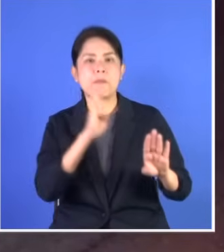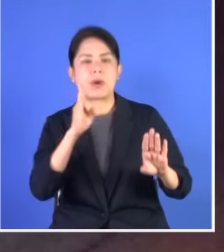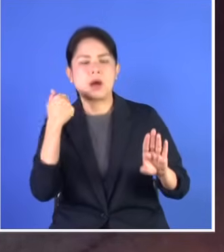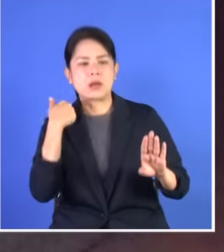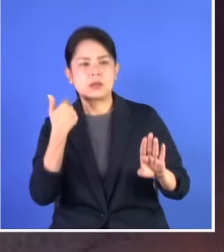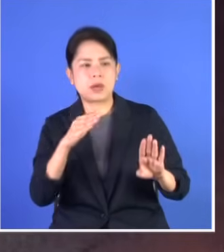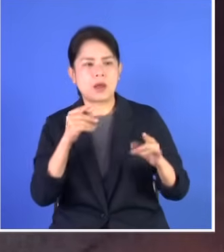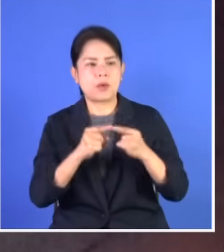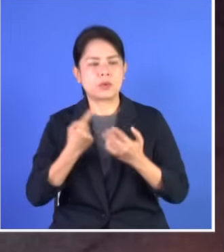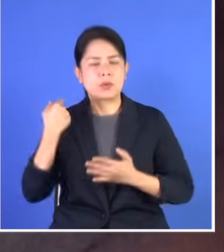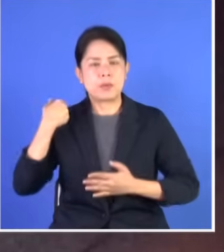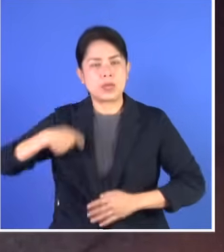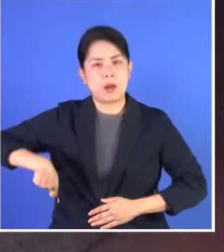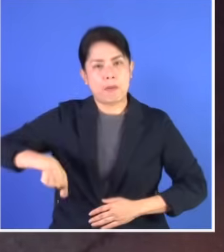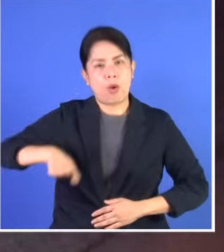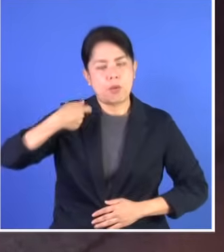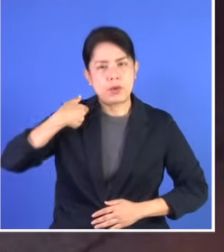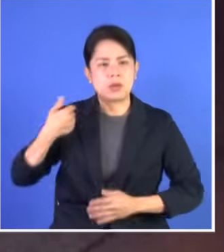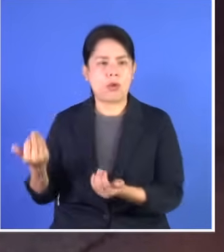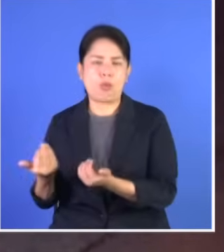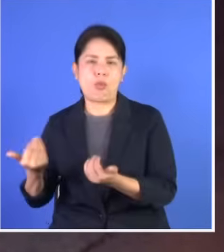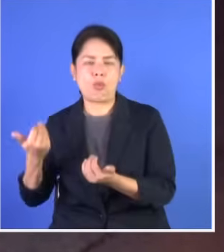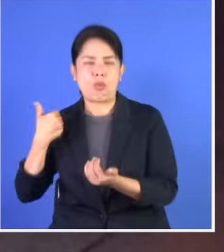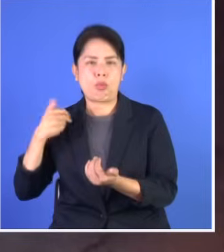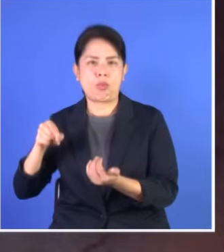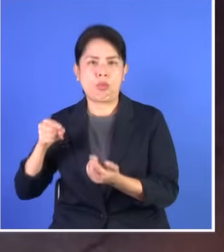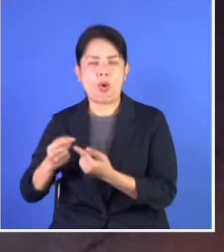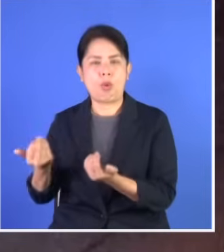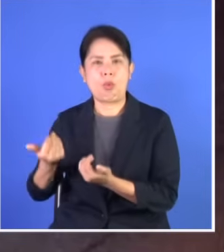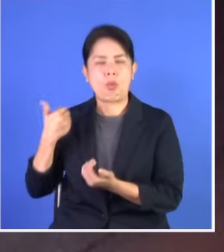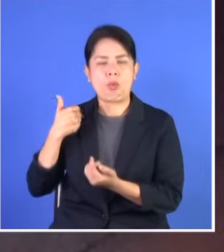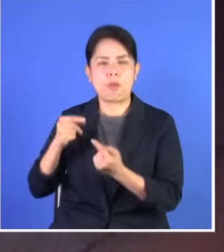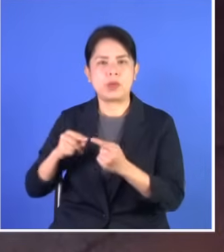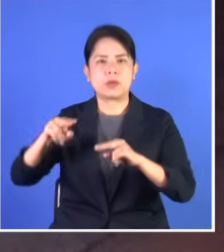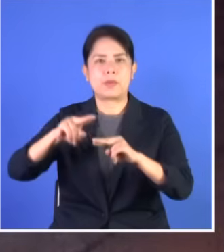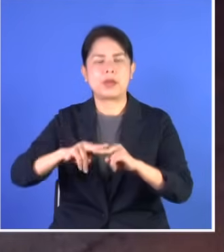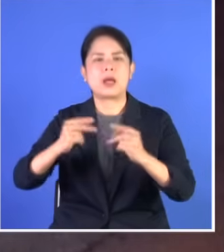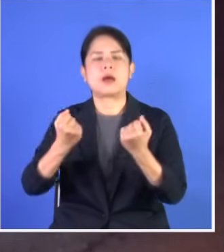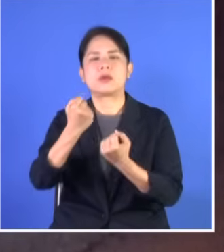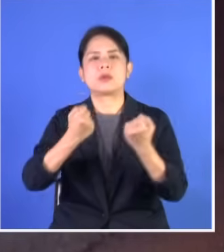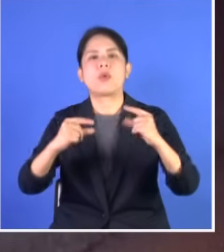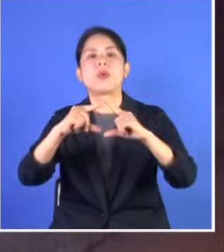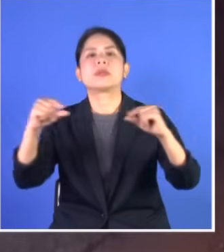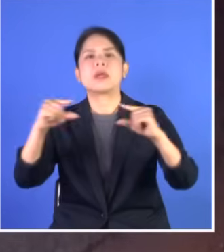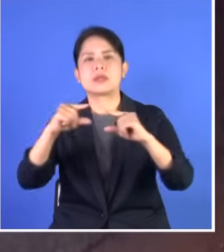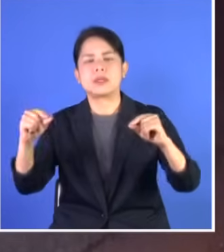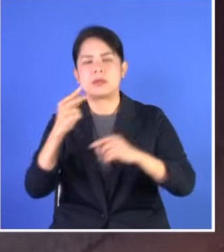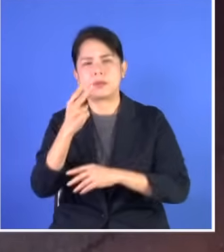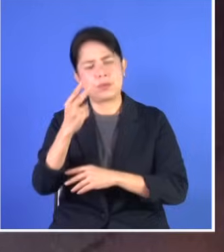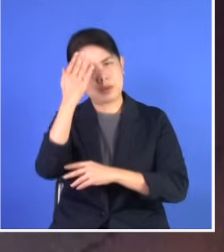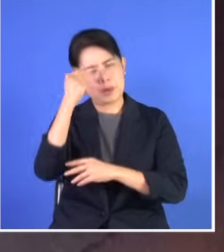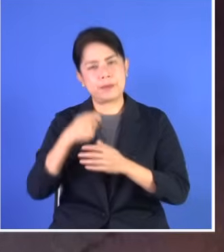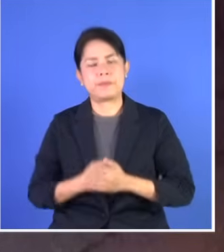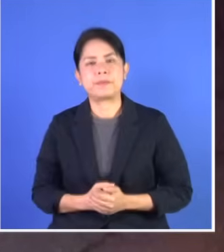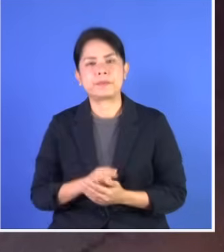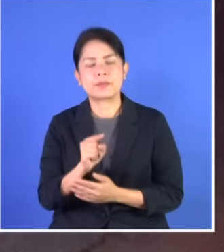ระเป๋าใบหนึ่งแล้วก็จูงแขนลูกไปขึ้นแท็กซี่เป็นแท็กซี่สีชมพูนะออกจากหมู่บ้านไปนี่ภาพจับได้เลยหลังเกิดเหตุ